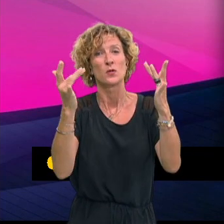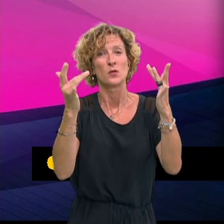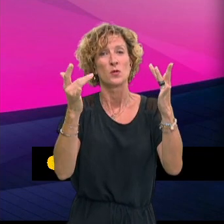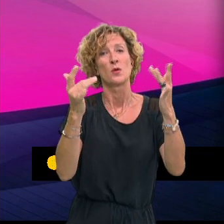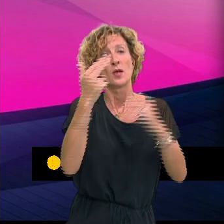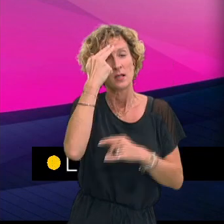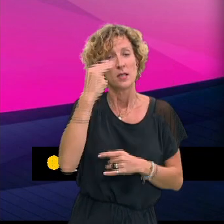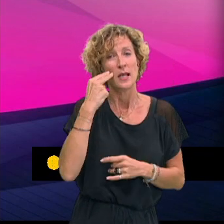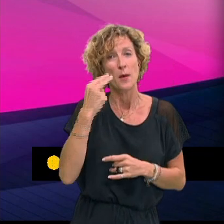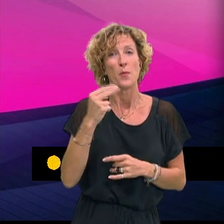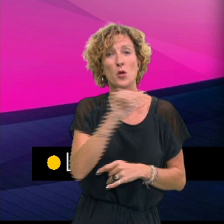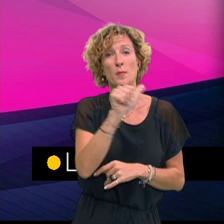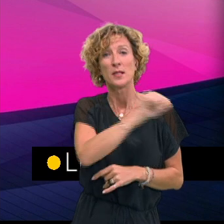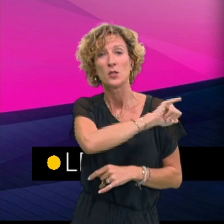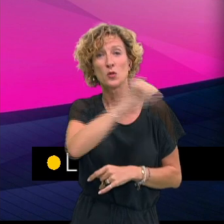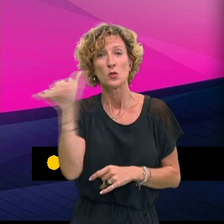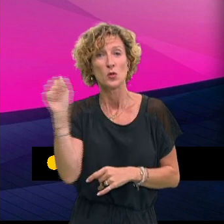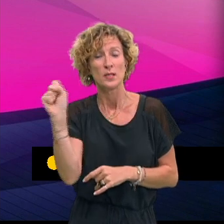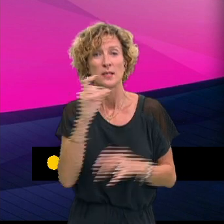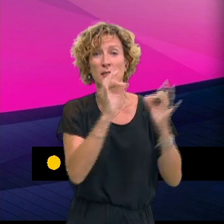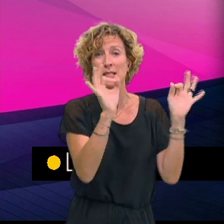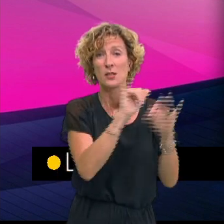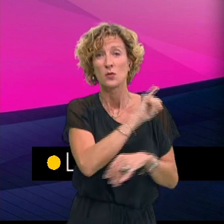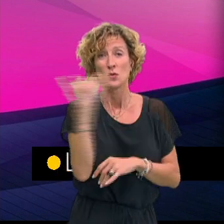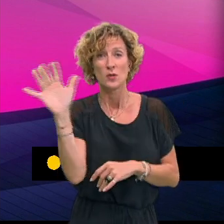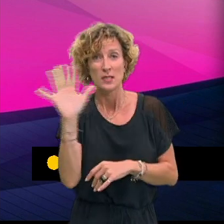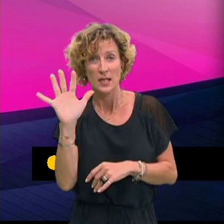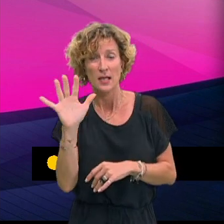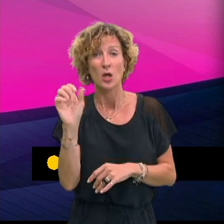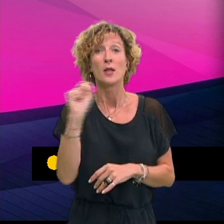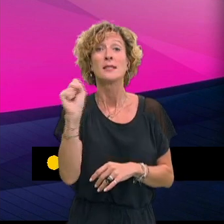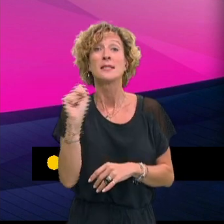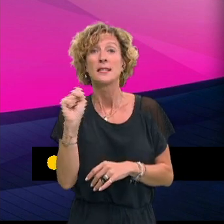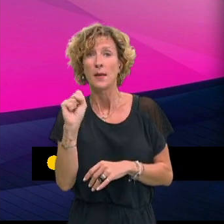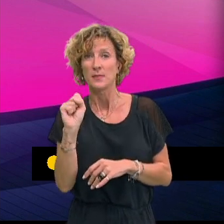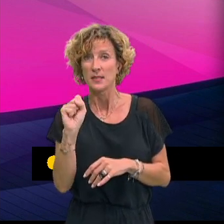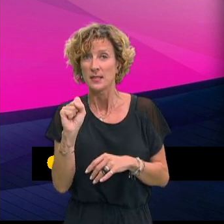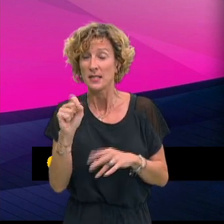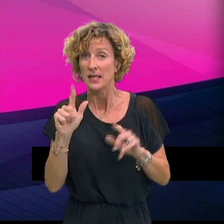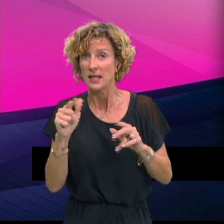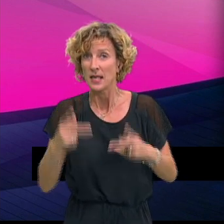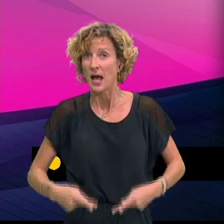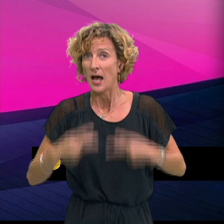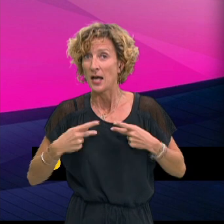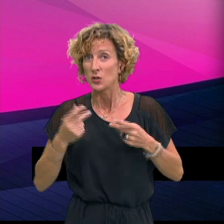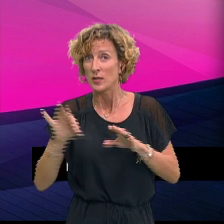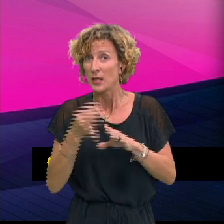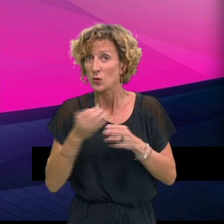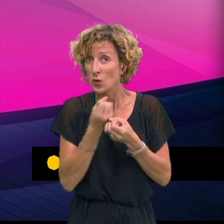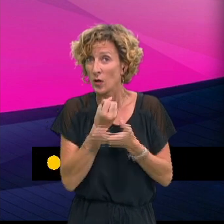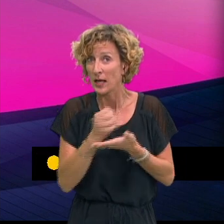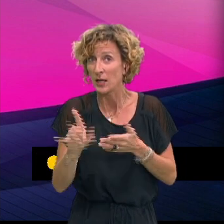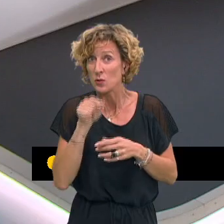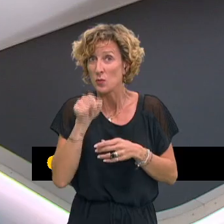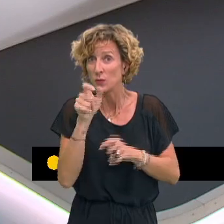à Saint-Paul, du mardi au samedi de 10h à 17h. Les samedis, notez que des ateliers de couture gratuits dédiés aux adultes et aux enfants